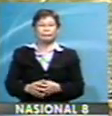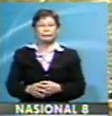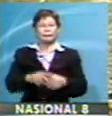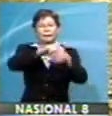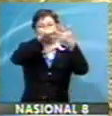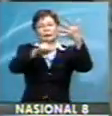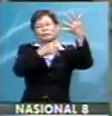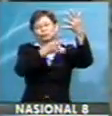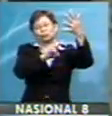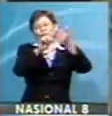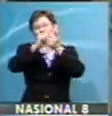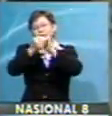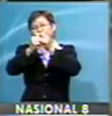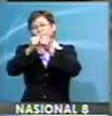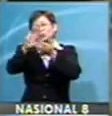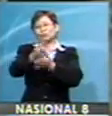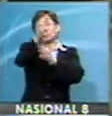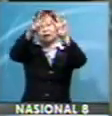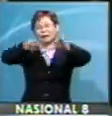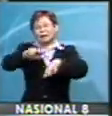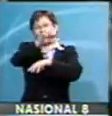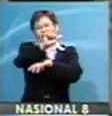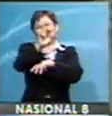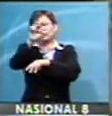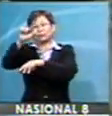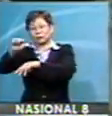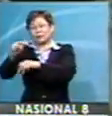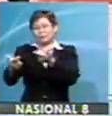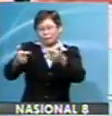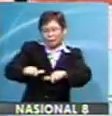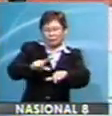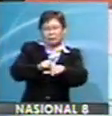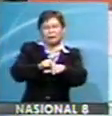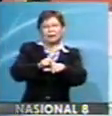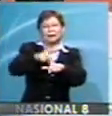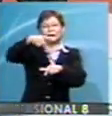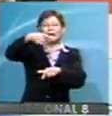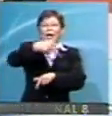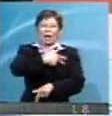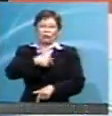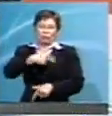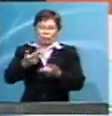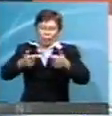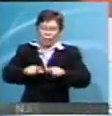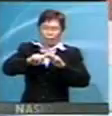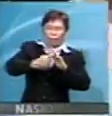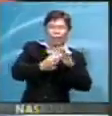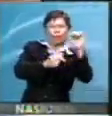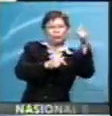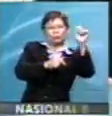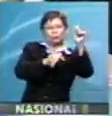edisi ke-17 sukan Universiti Asan atau Aug bakal berlangsung di Palembang Indonesia bermula